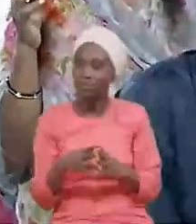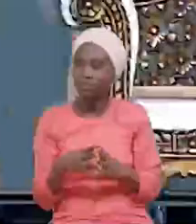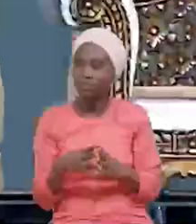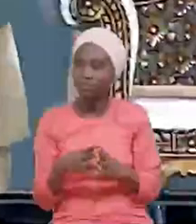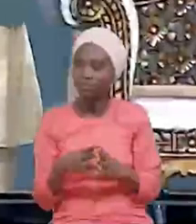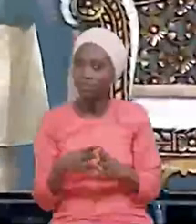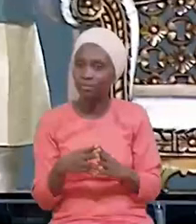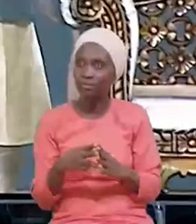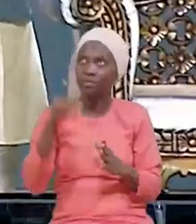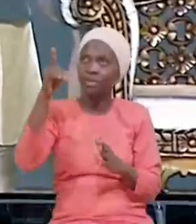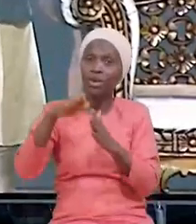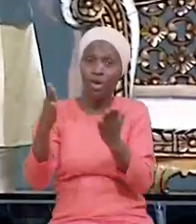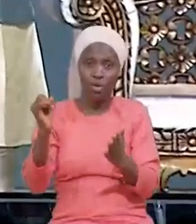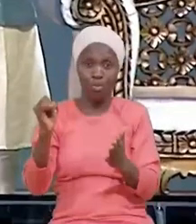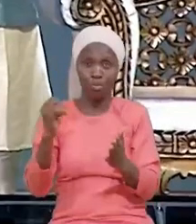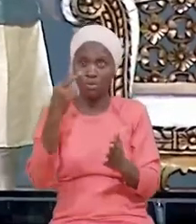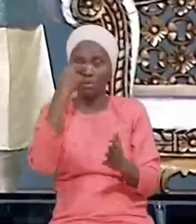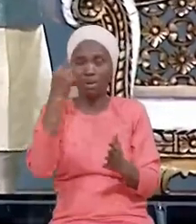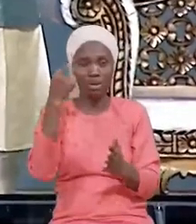Il ouvre les yeux des aveugles.